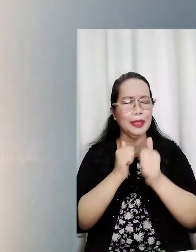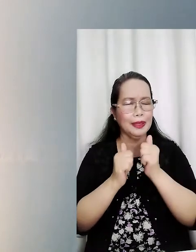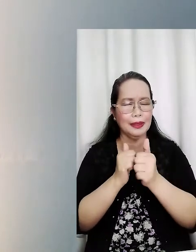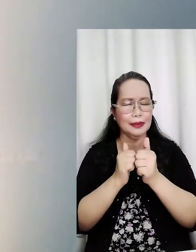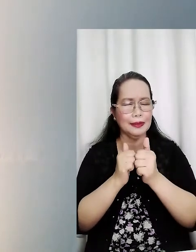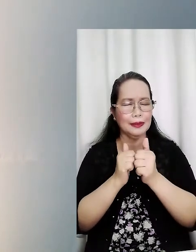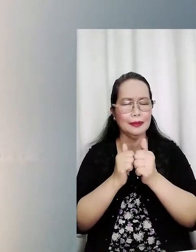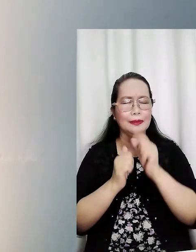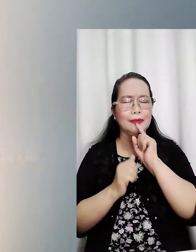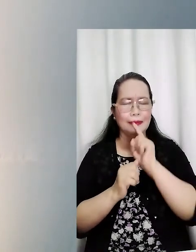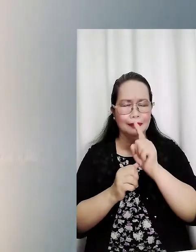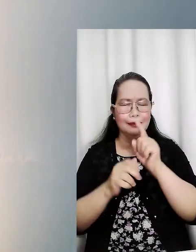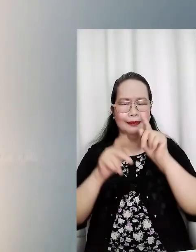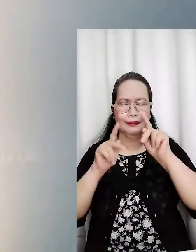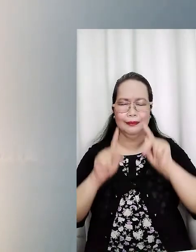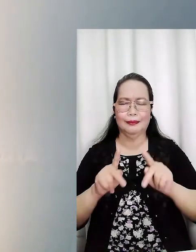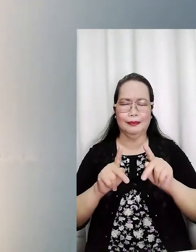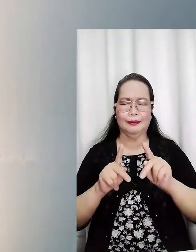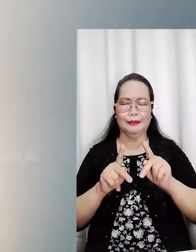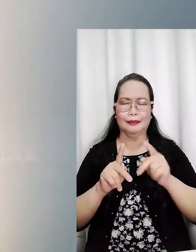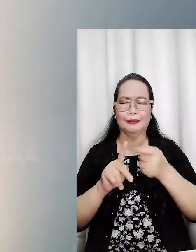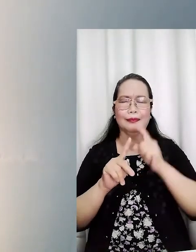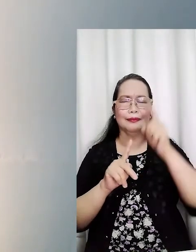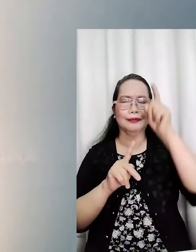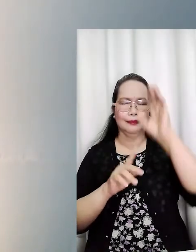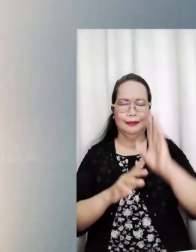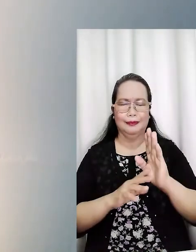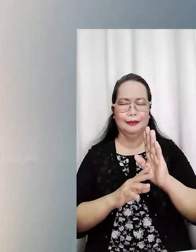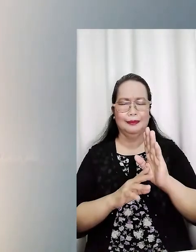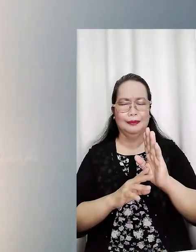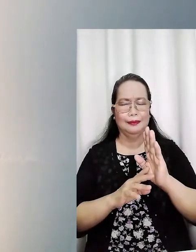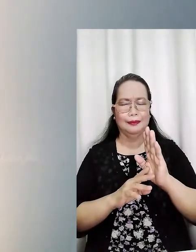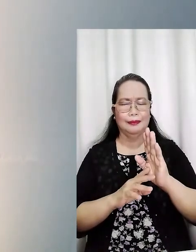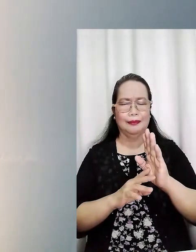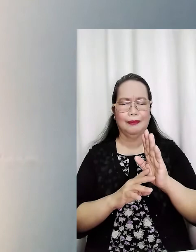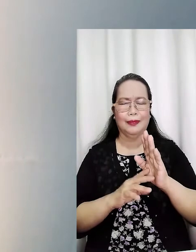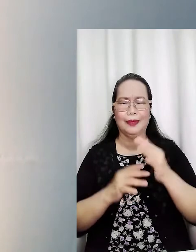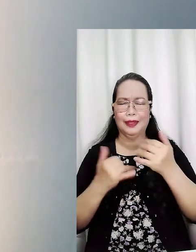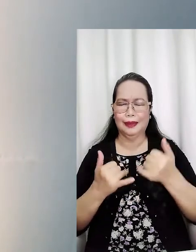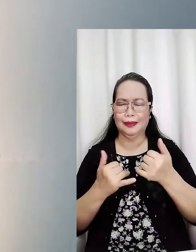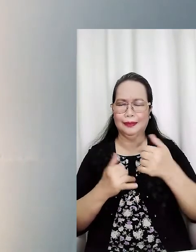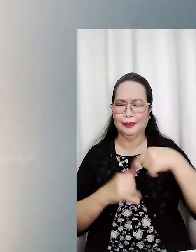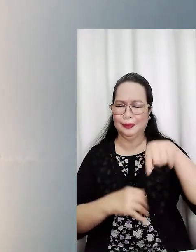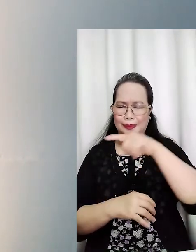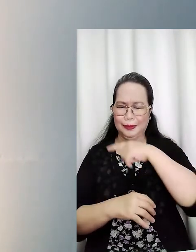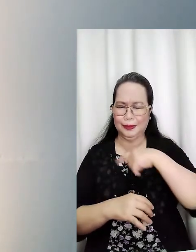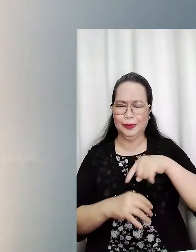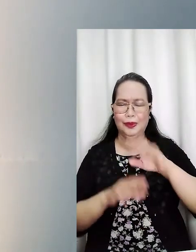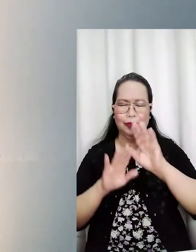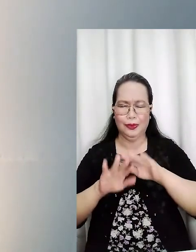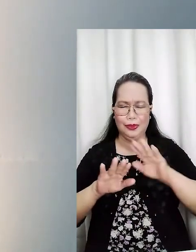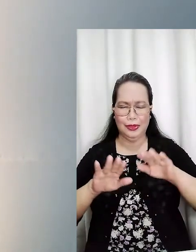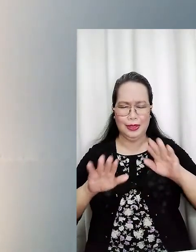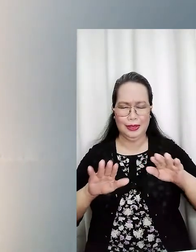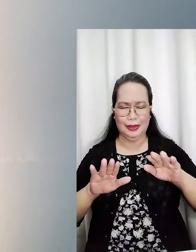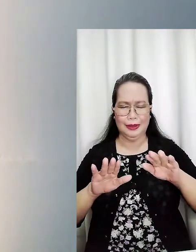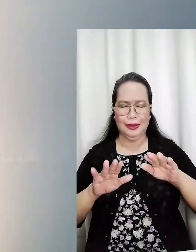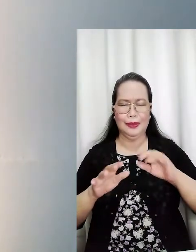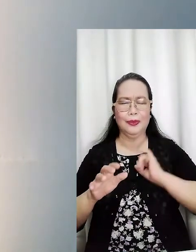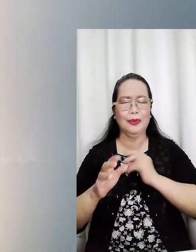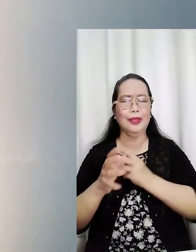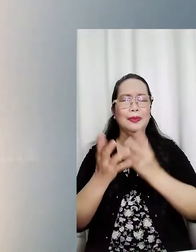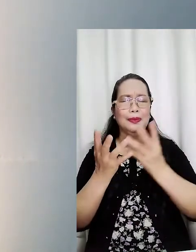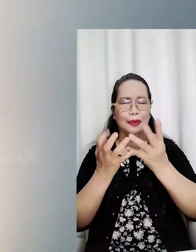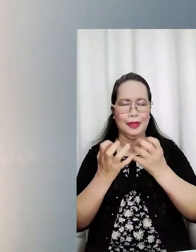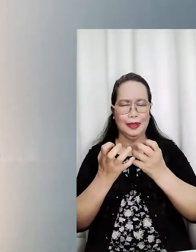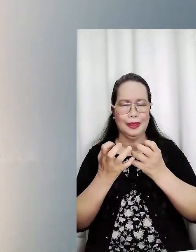to be a true person that comes from the Lord. At dahil kami po, Panginoon, ay iyong mga anak,